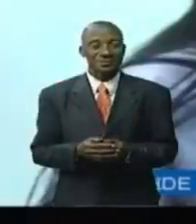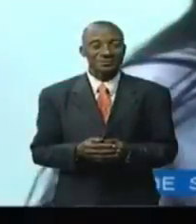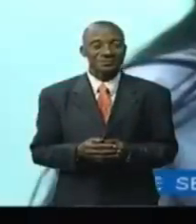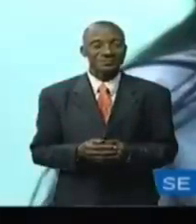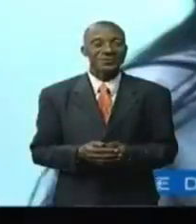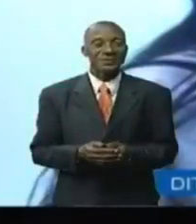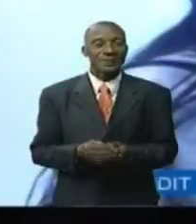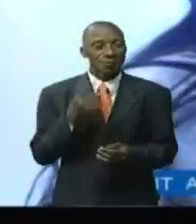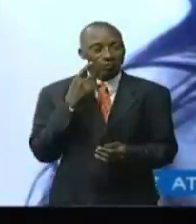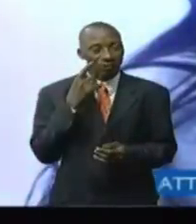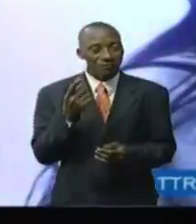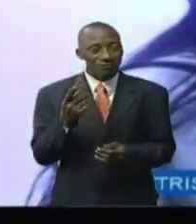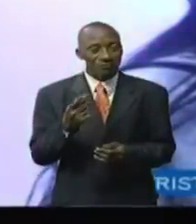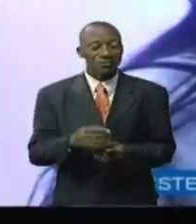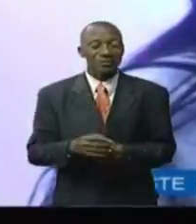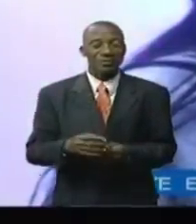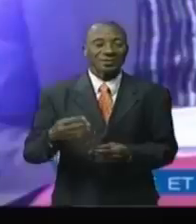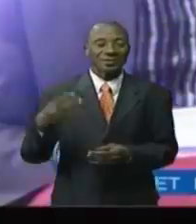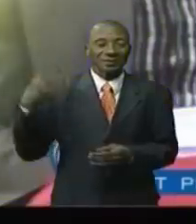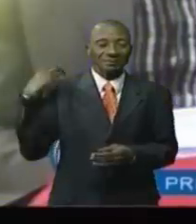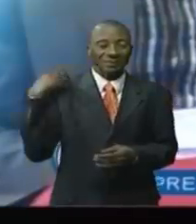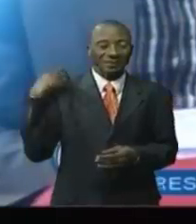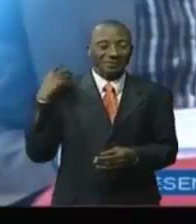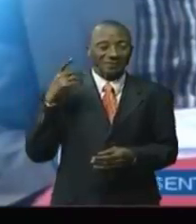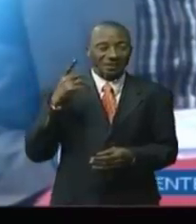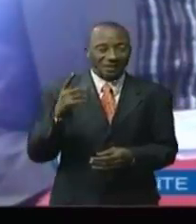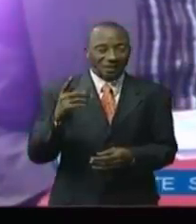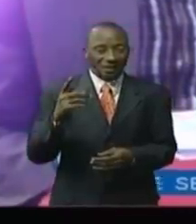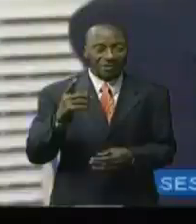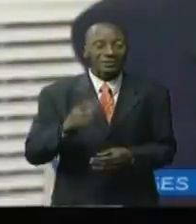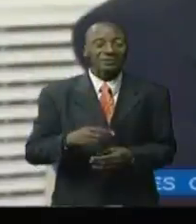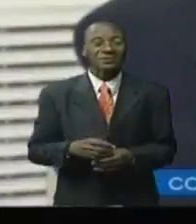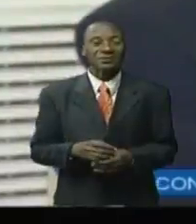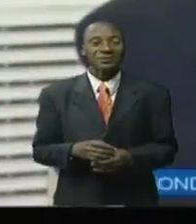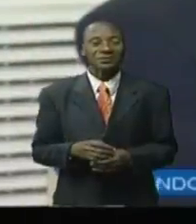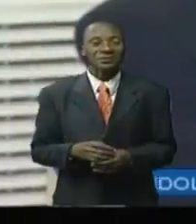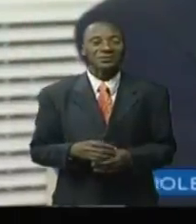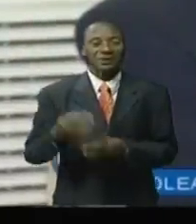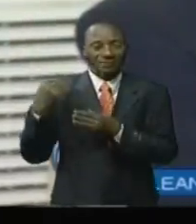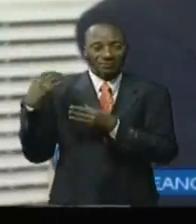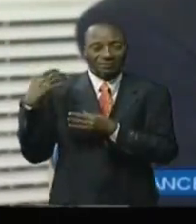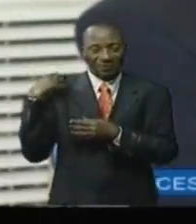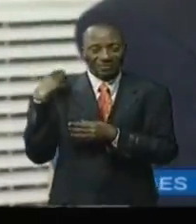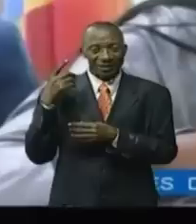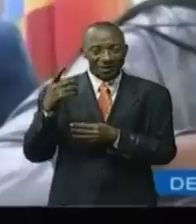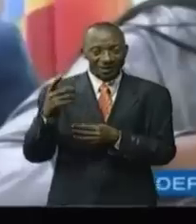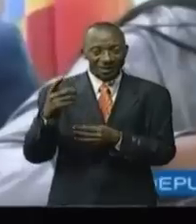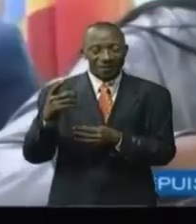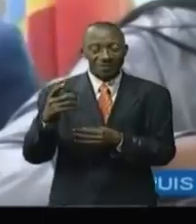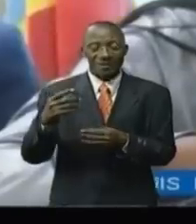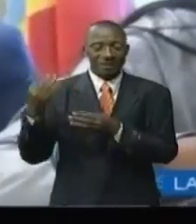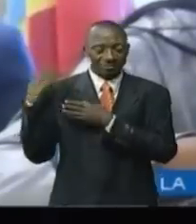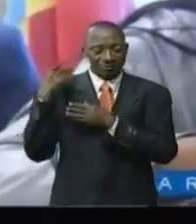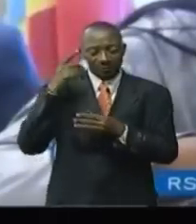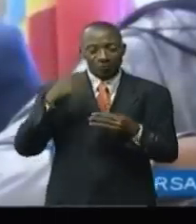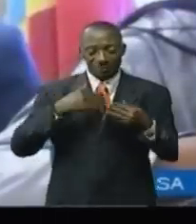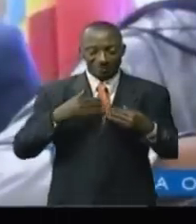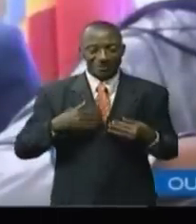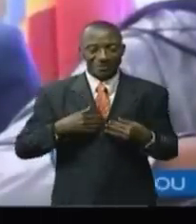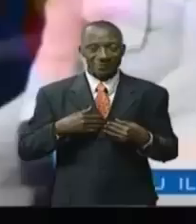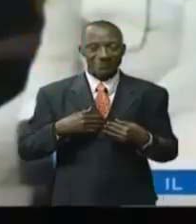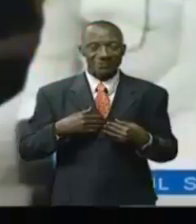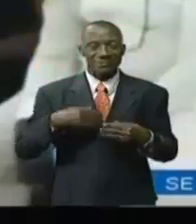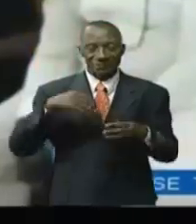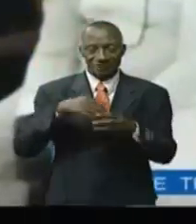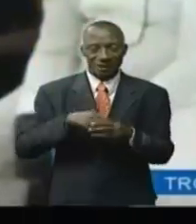de la présence de Maître Prisca Luanda Kamala, experte et près le cabinet du gouverneur de province, en charge de la santé. Occasion pour elle de condamner